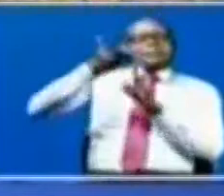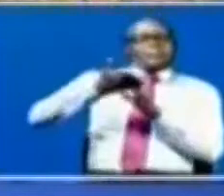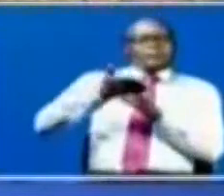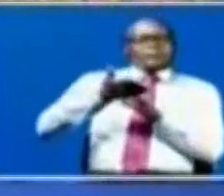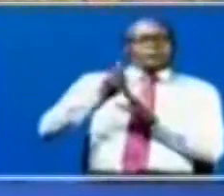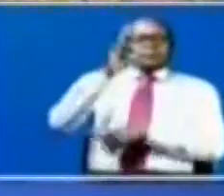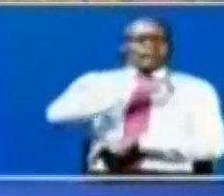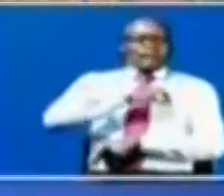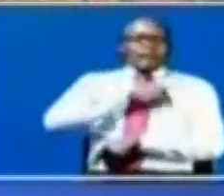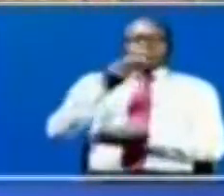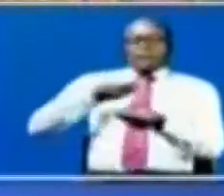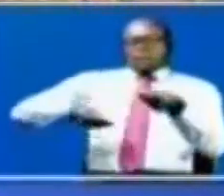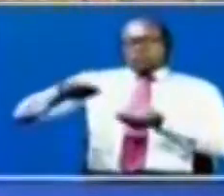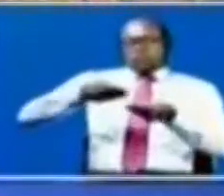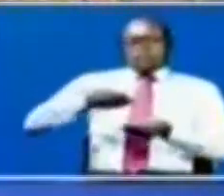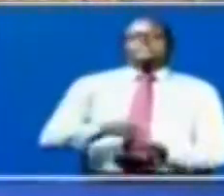na